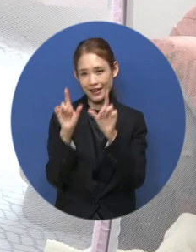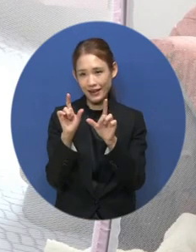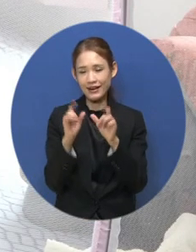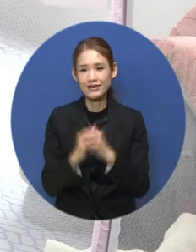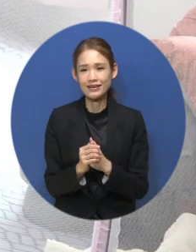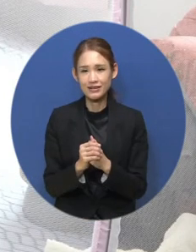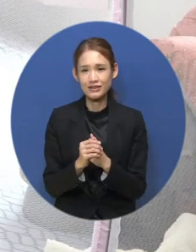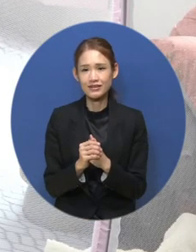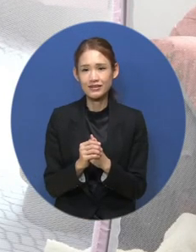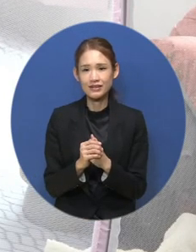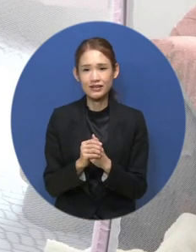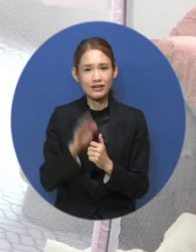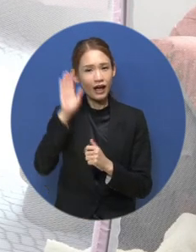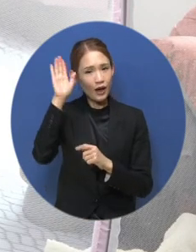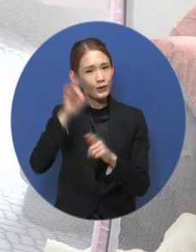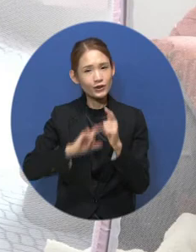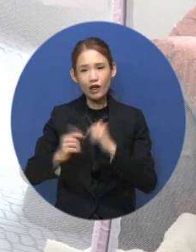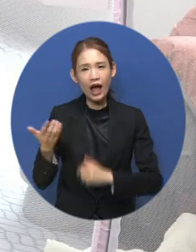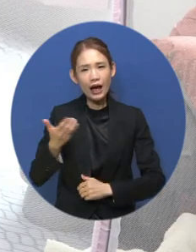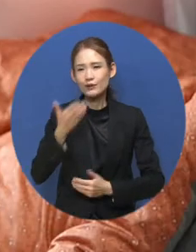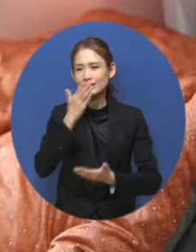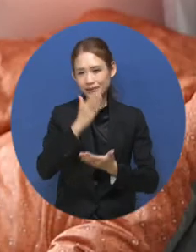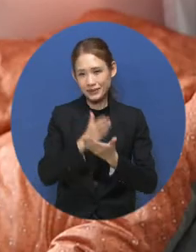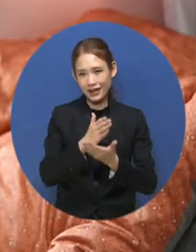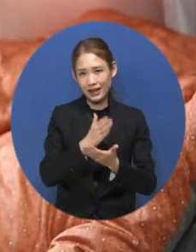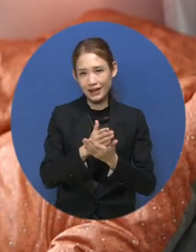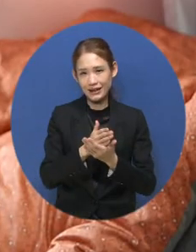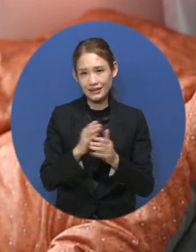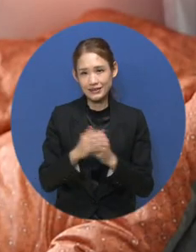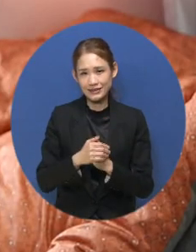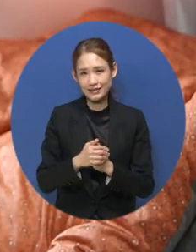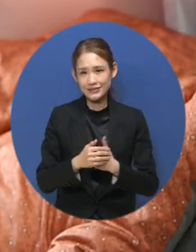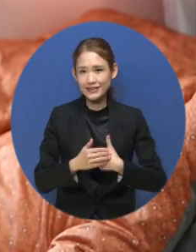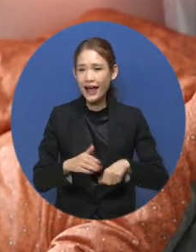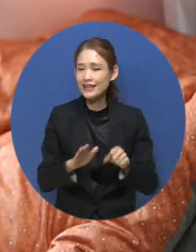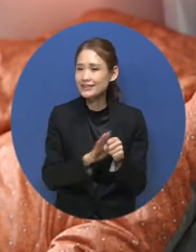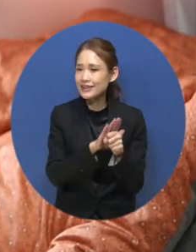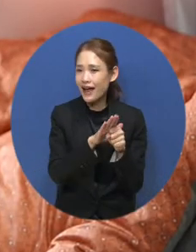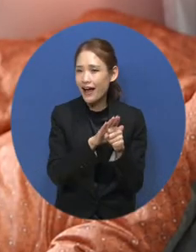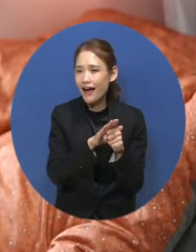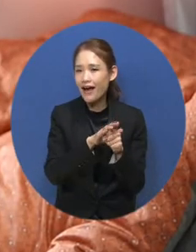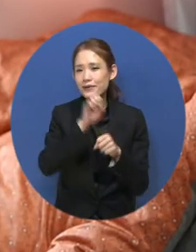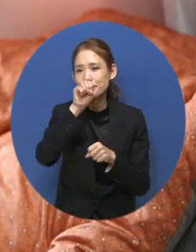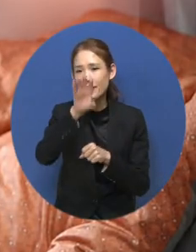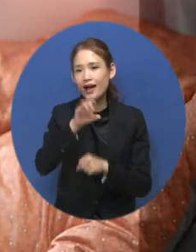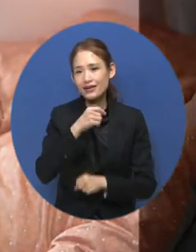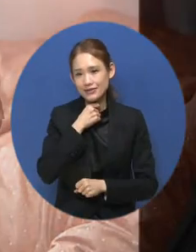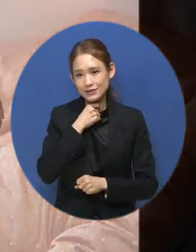더 이상 더 안 아프면 되겠고 우리 아들 사랑한다고 말하고 싶어요.